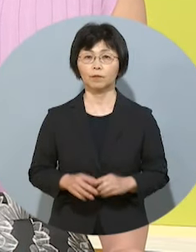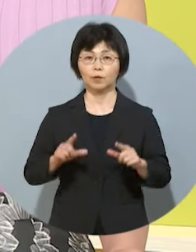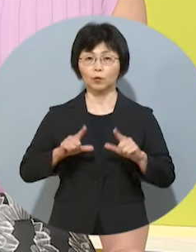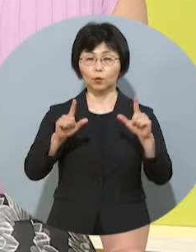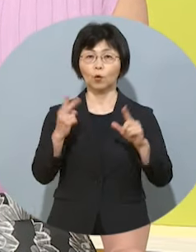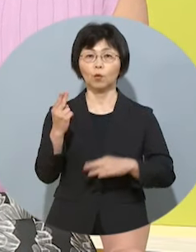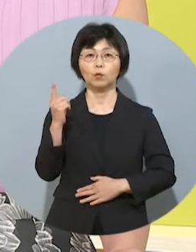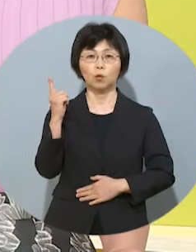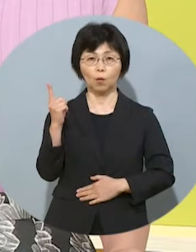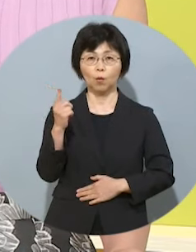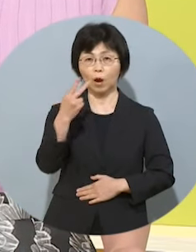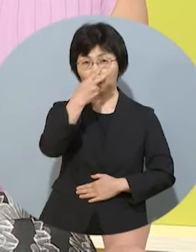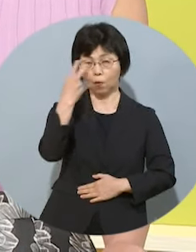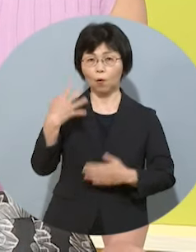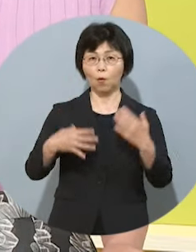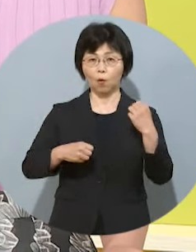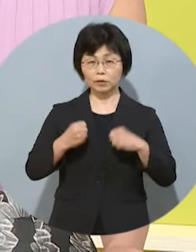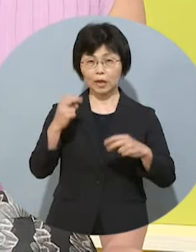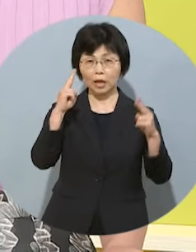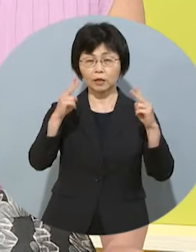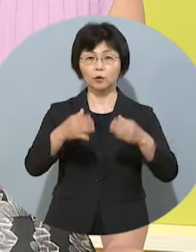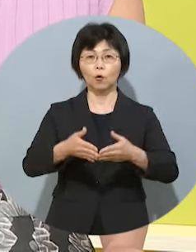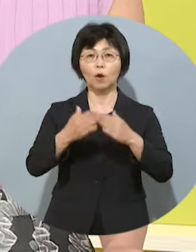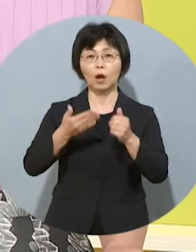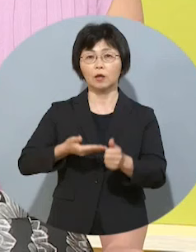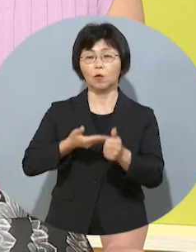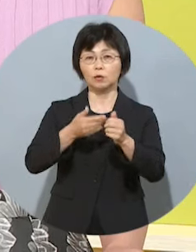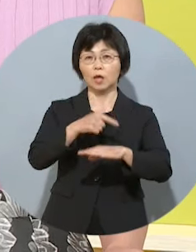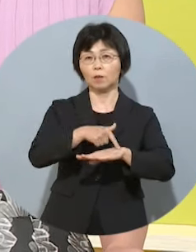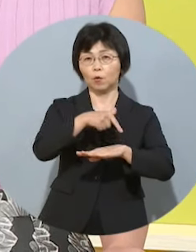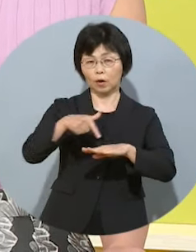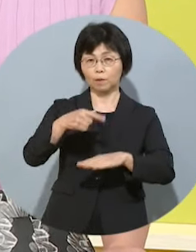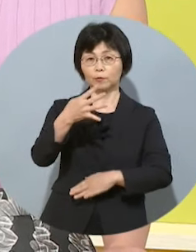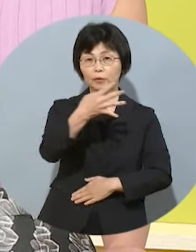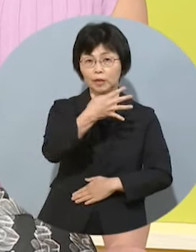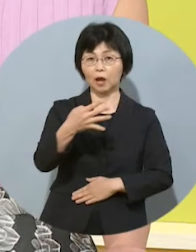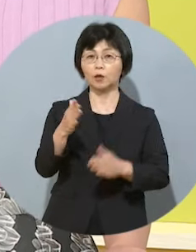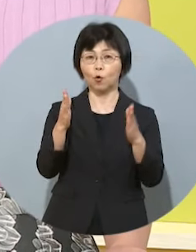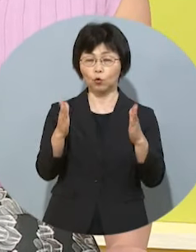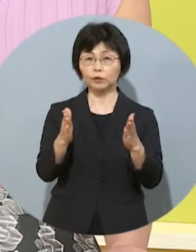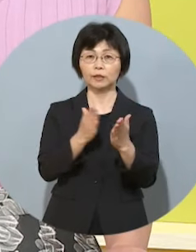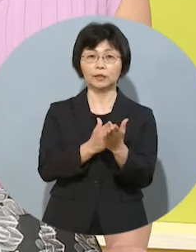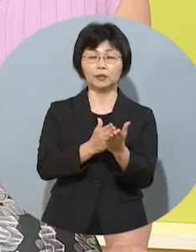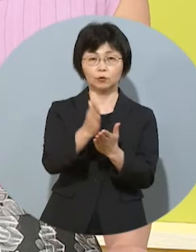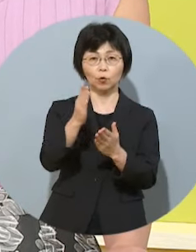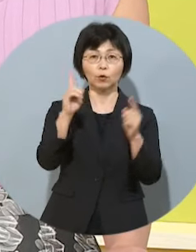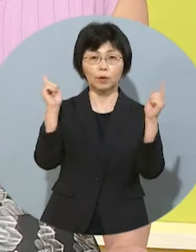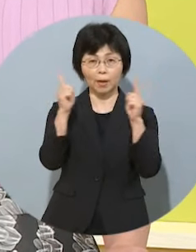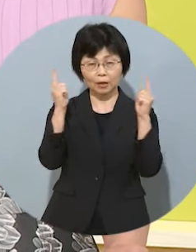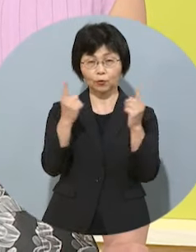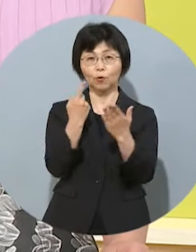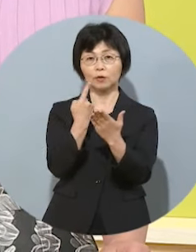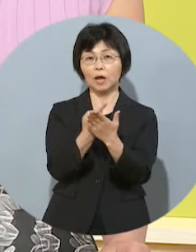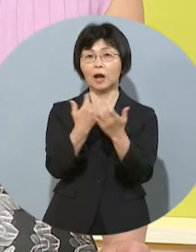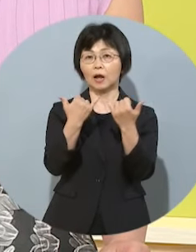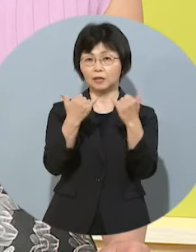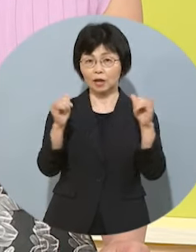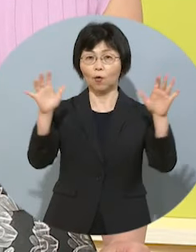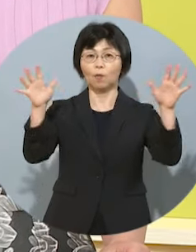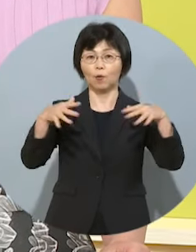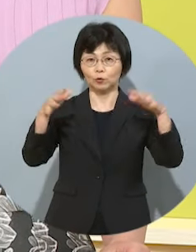東京都は高校生起業家養成プログラム第4期キックオフイベントの参加者を募集しています。